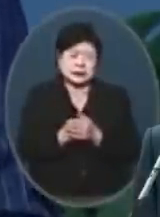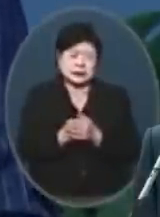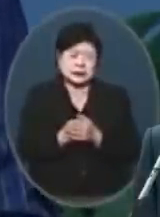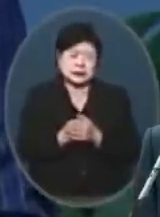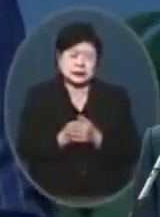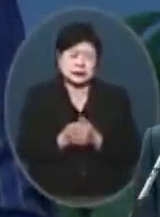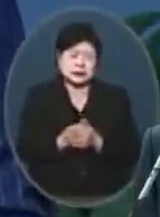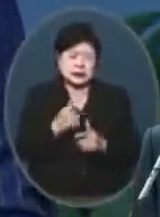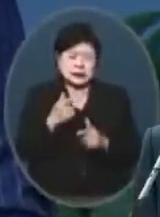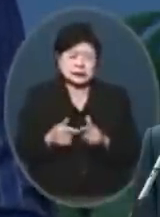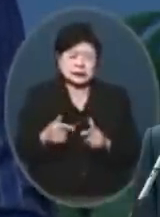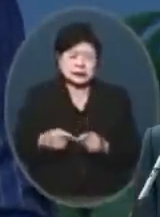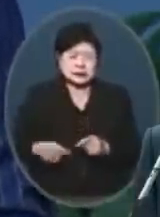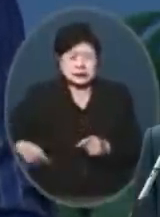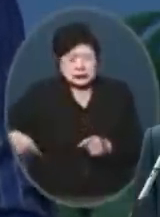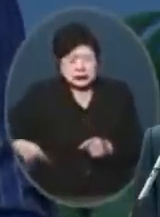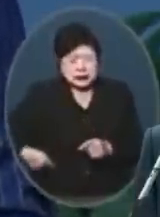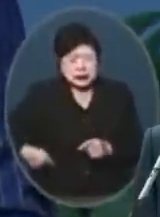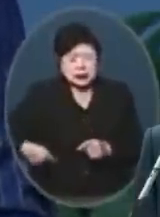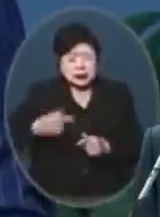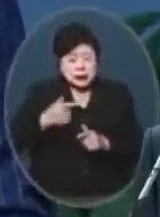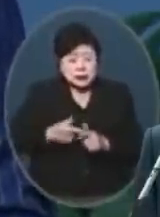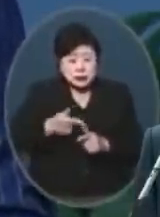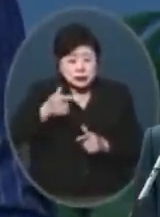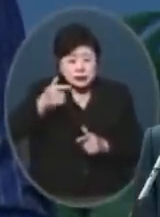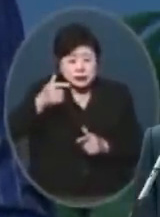창으로 찌른 건데 예수님